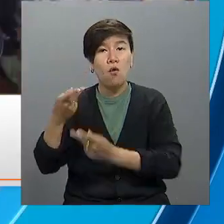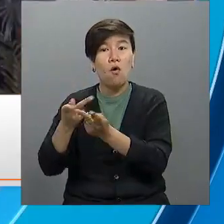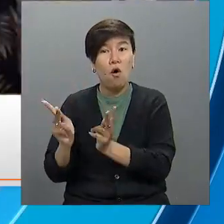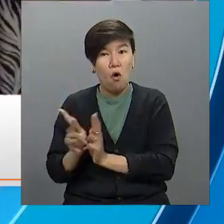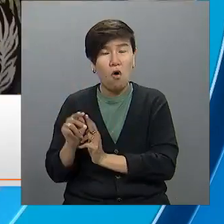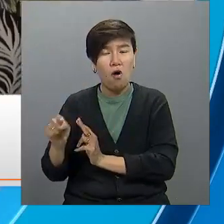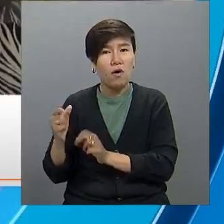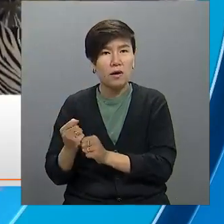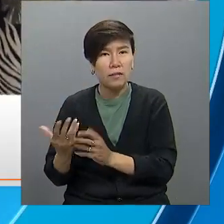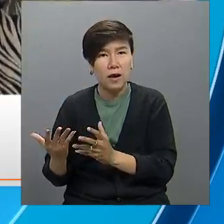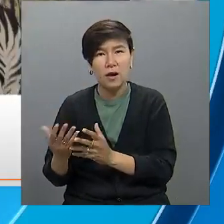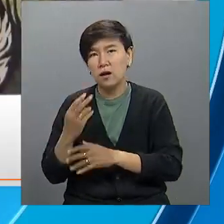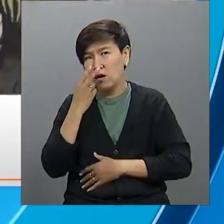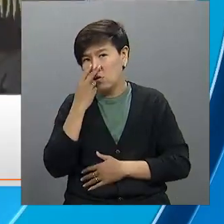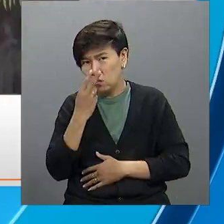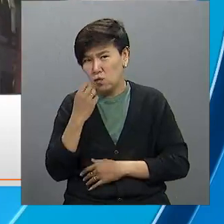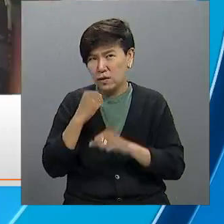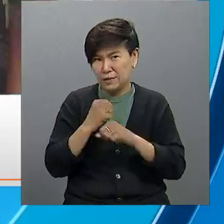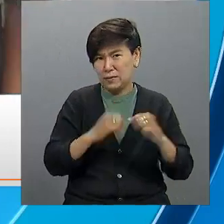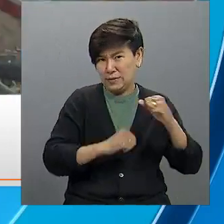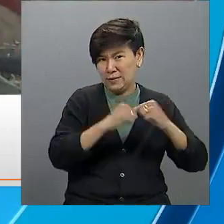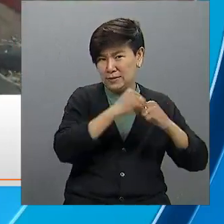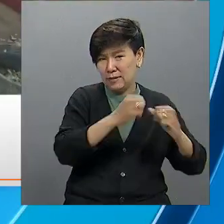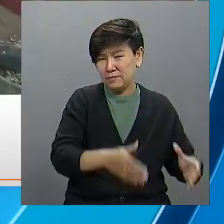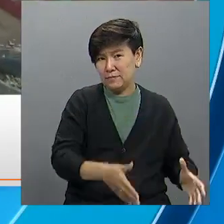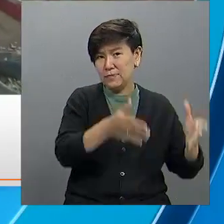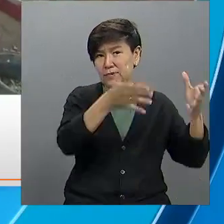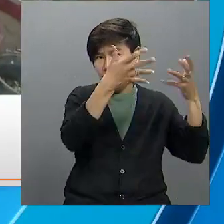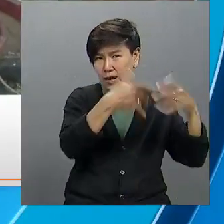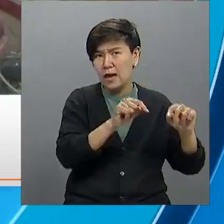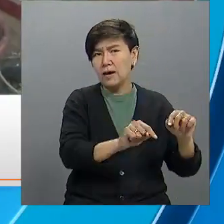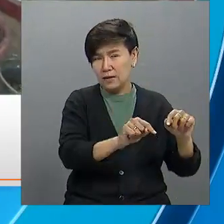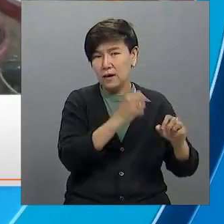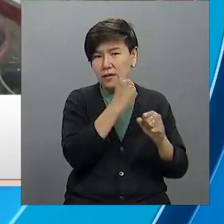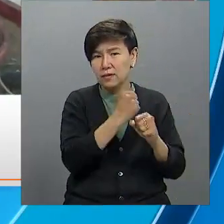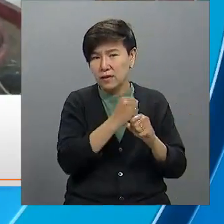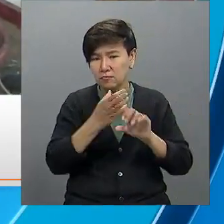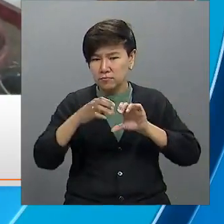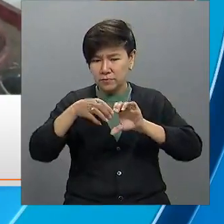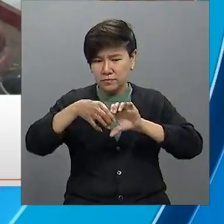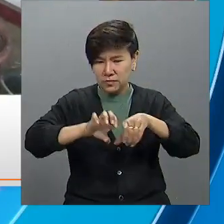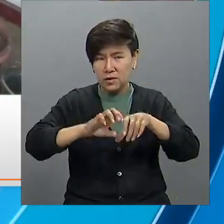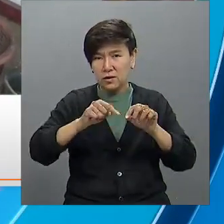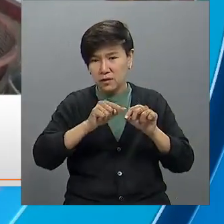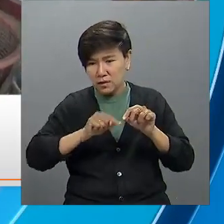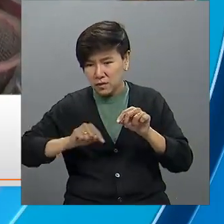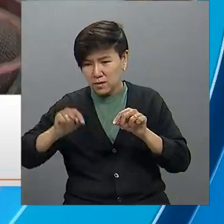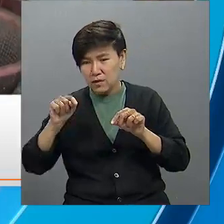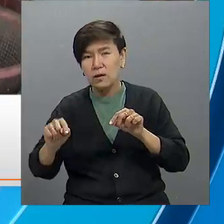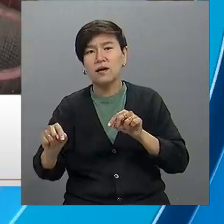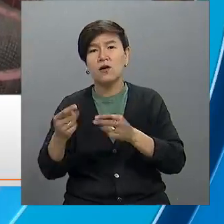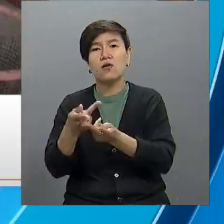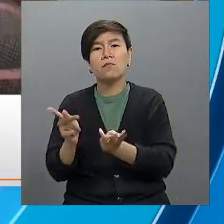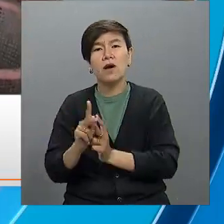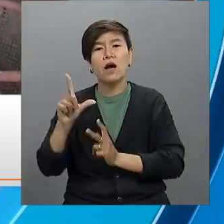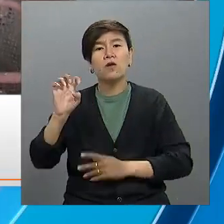มื่อเราได้ก่อสร้างโครงการนี้เสร็จแล้วนะครับอาจจะมีการต่อยอดส่งน้ำเข้ามาสู่ตำบลบ้านมดตะนอย